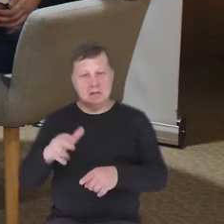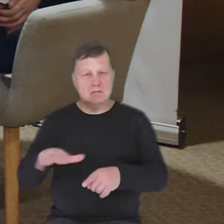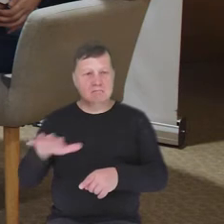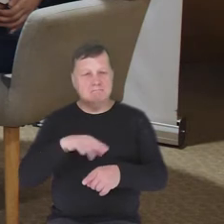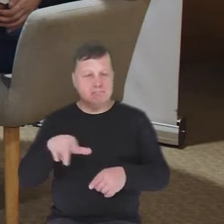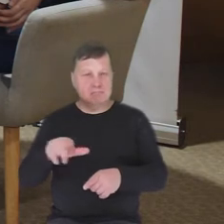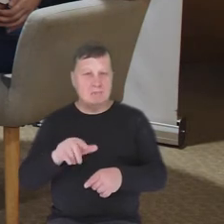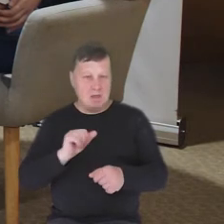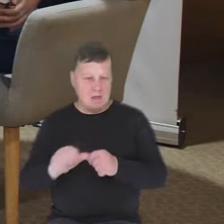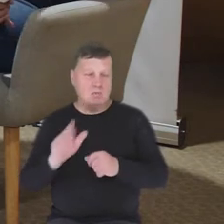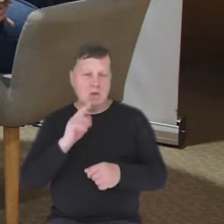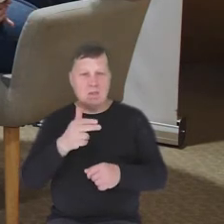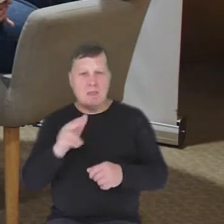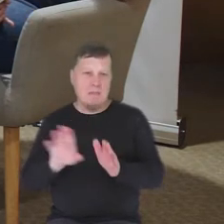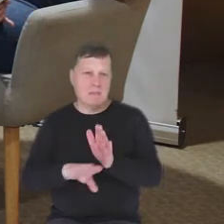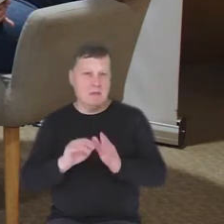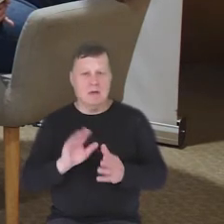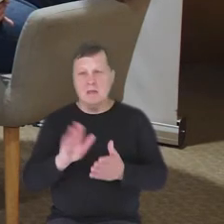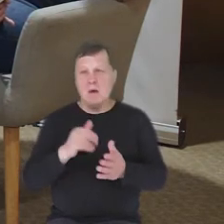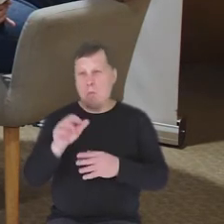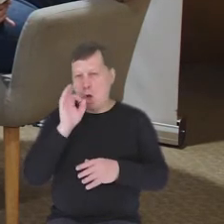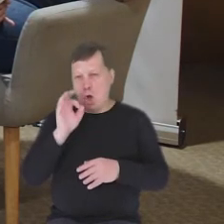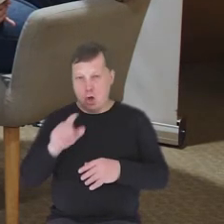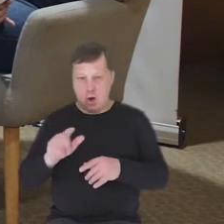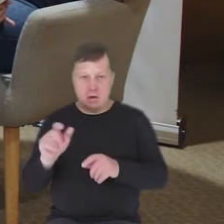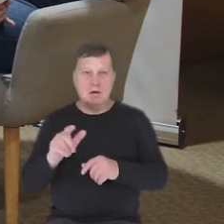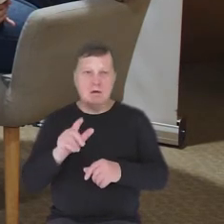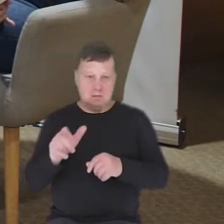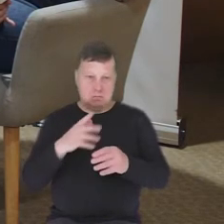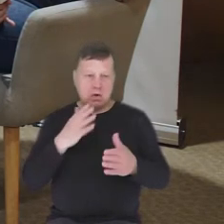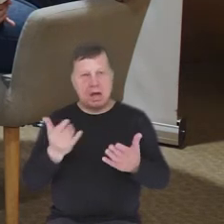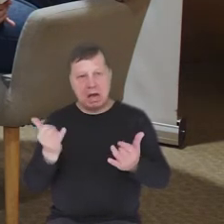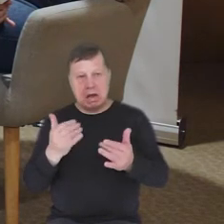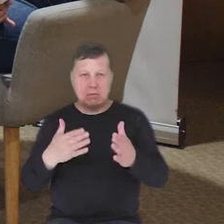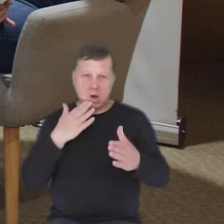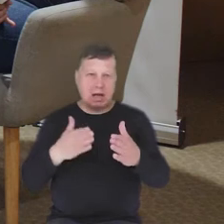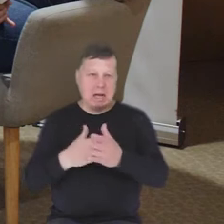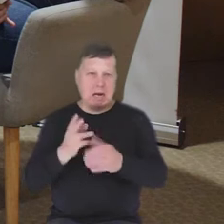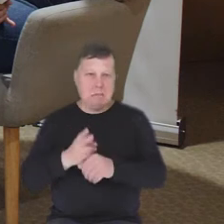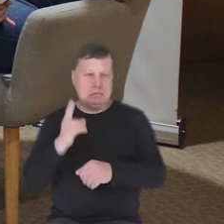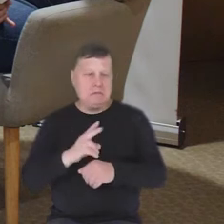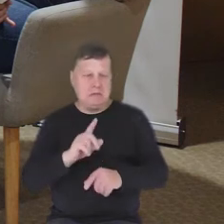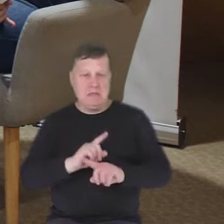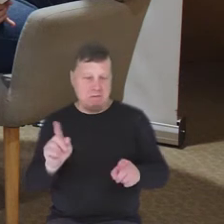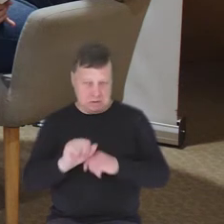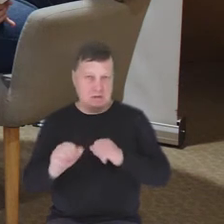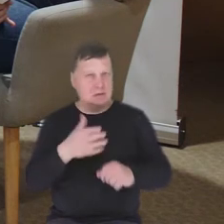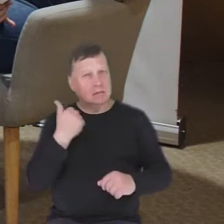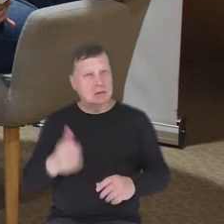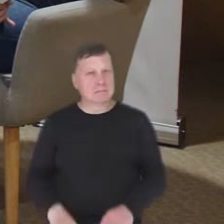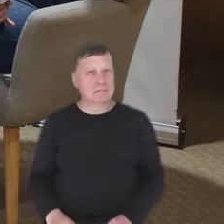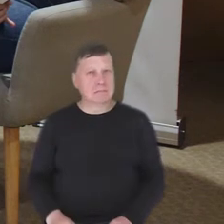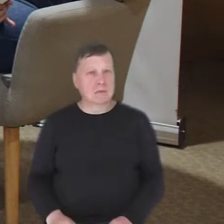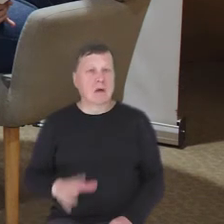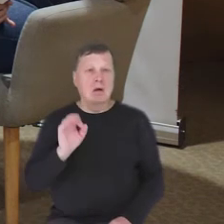jeżeli jest na przykład poruszana pornografia, to czy są jakieś granice, których się nie przekracza? Bo przyznam, że